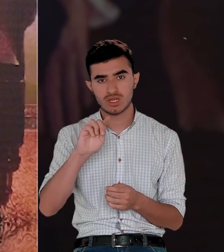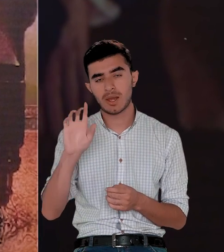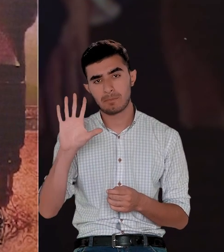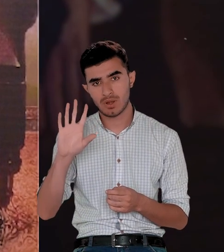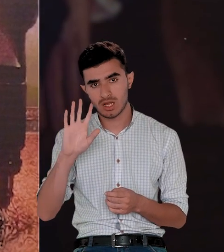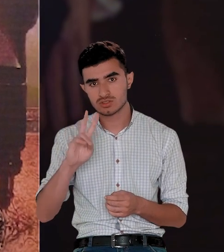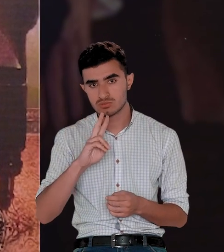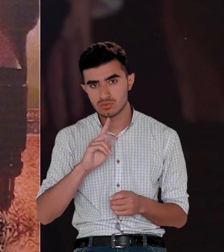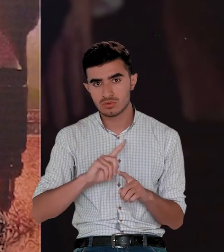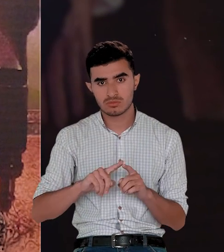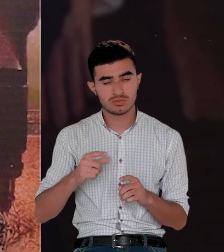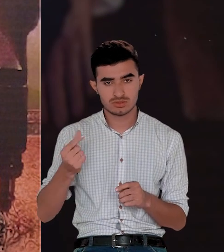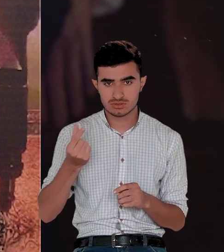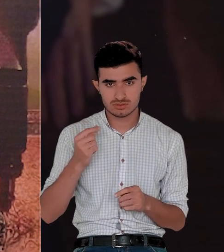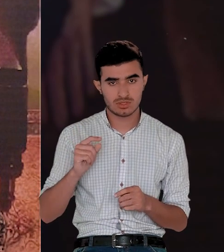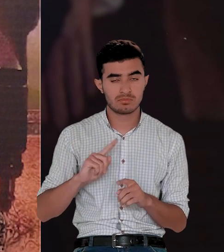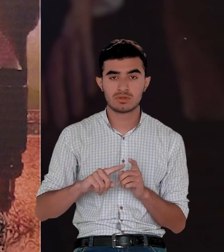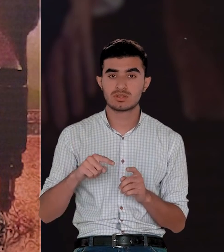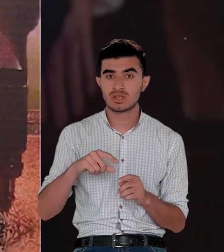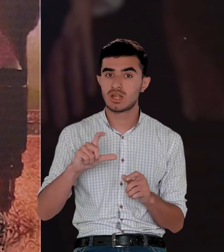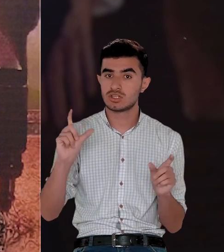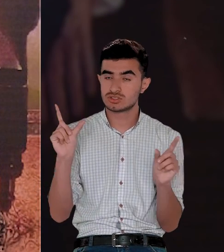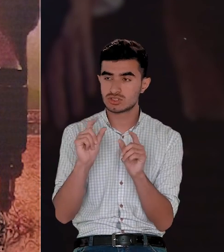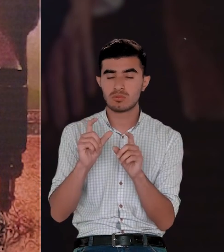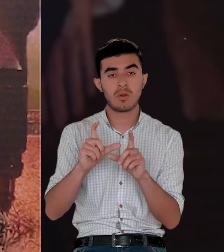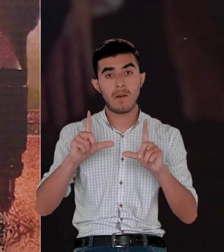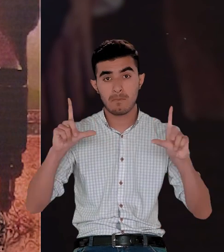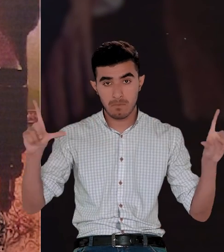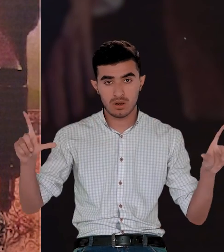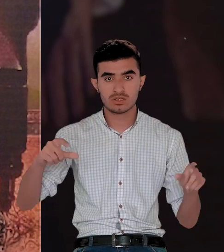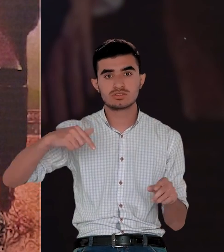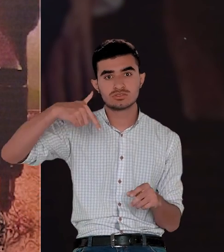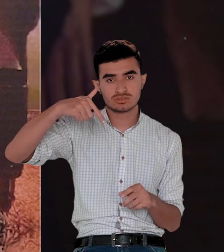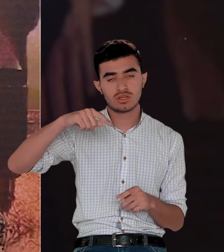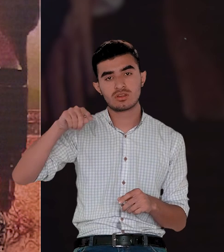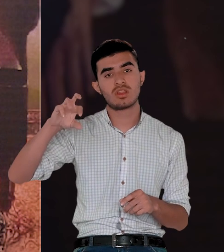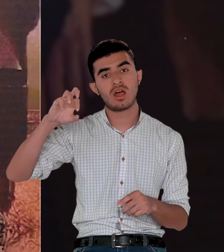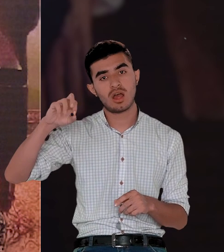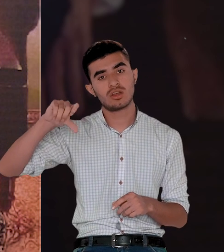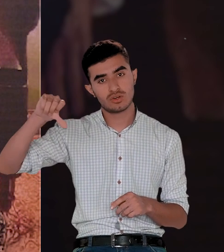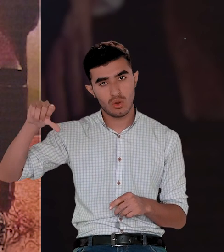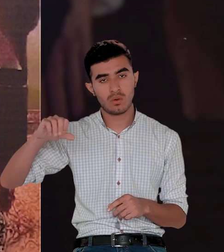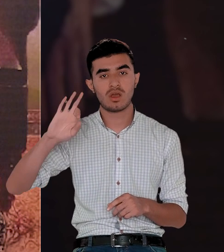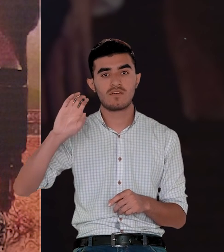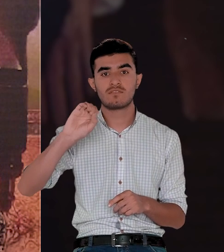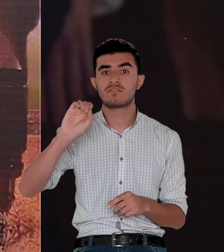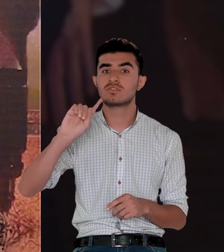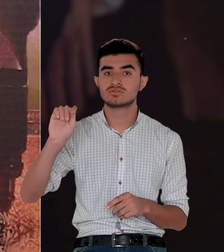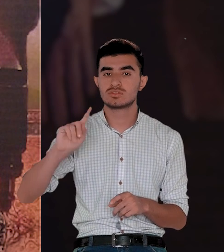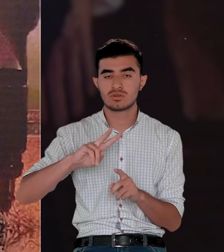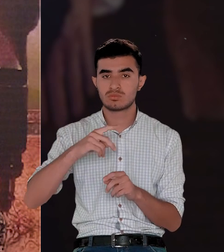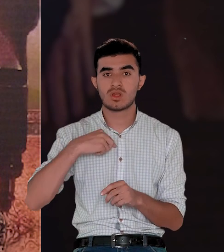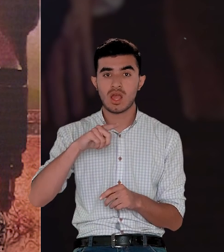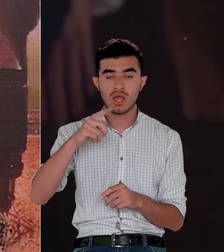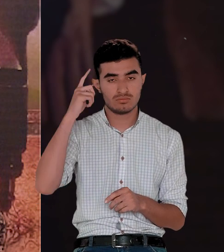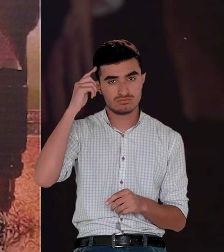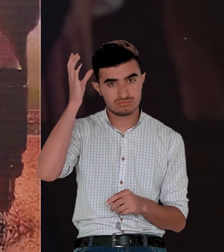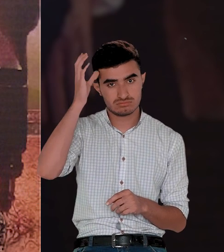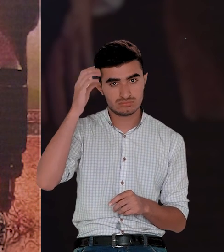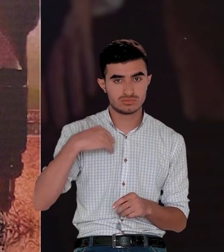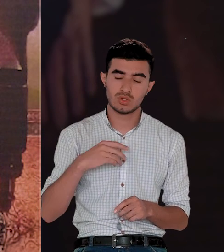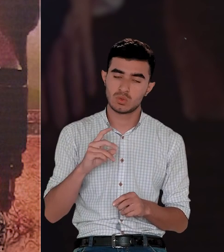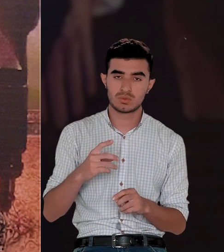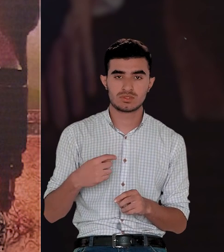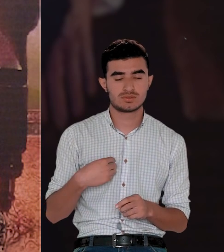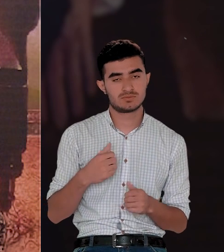میں نے اس کو دیکھ کے کہا 3 فٹ 4 فٹ تو یہاں اسٹیمپ لگے گا چھوٹا سا. بس اس کے بعد پھر میں جا کے وہ